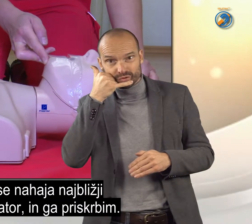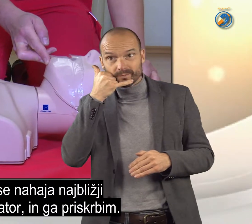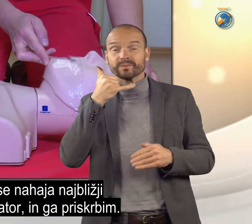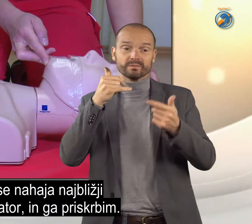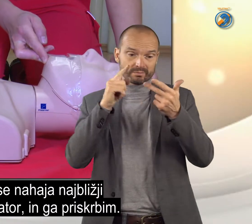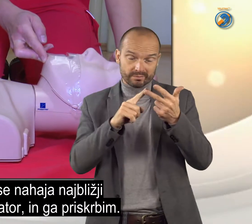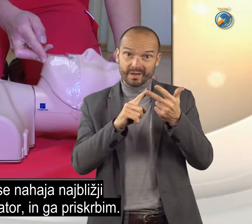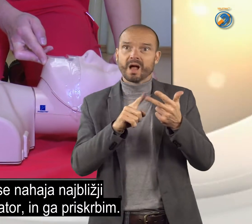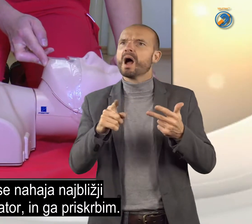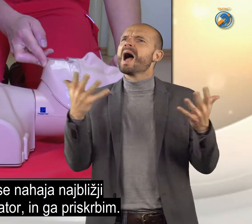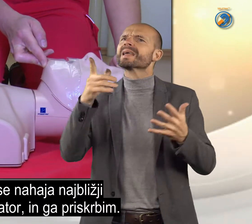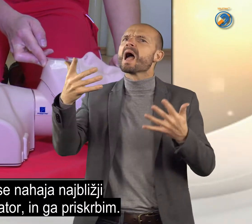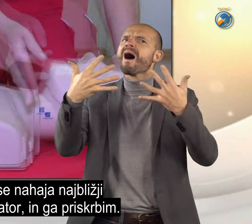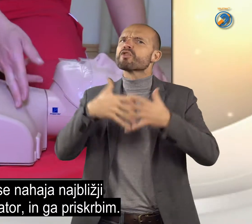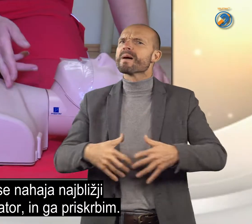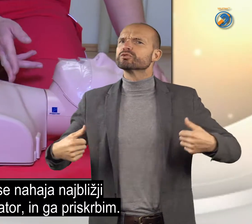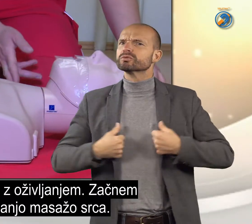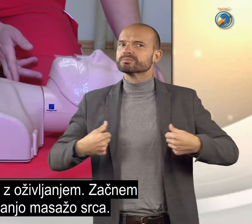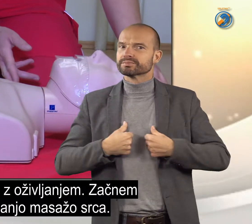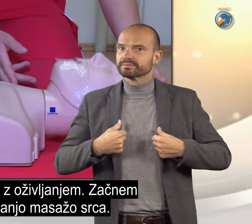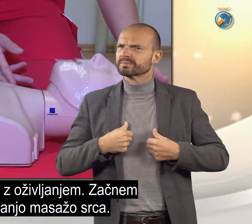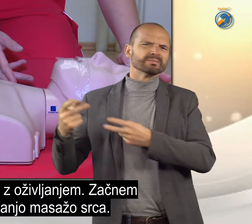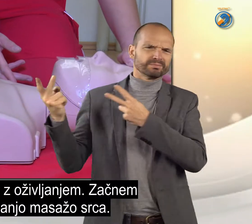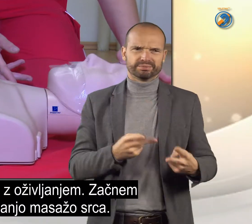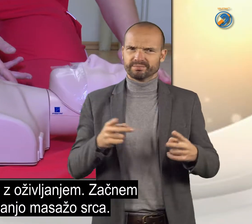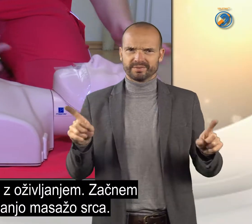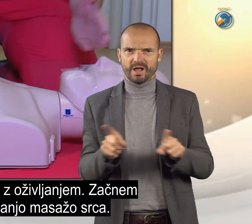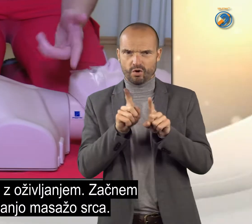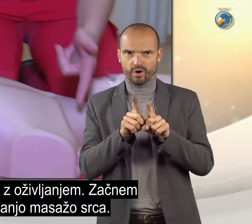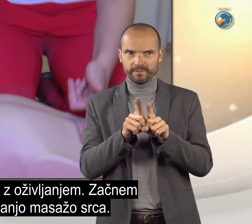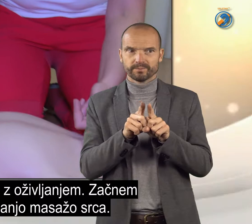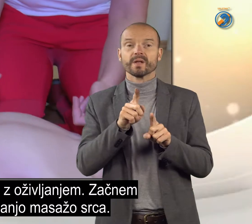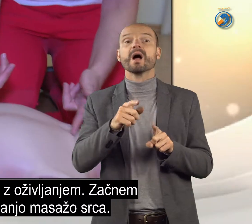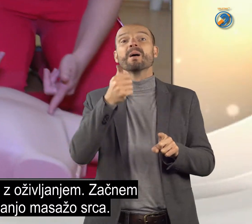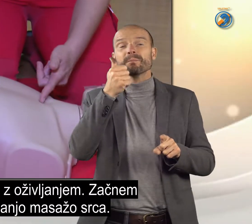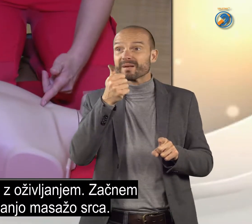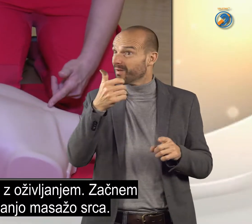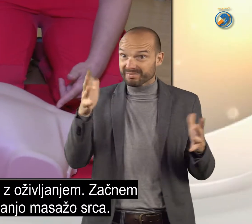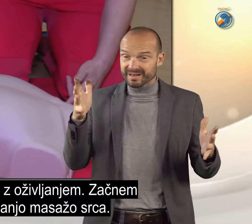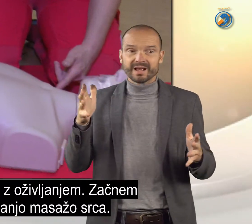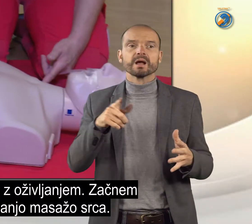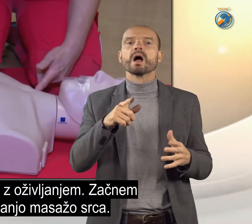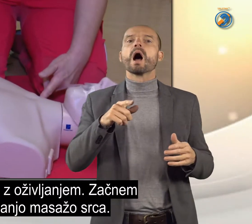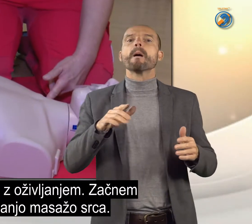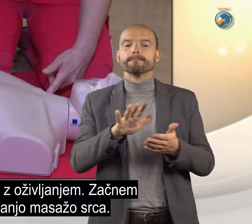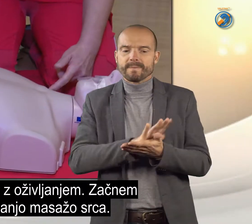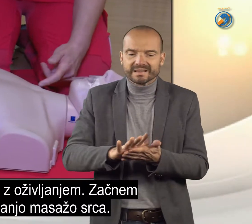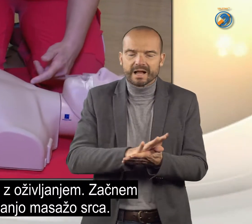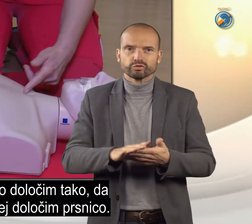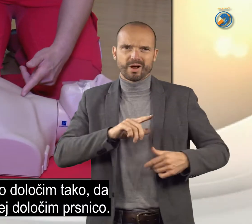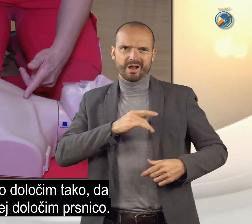najbližji defibrilator in ga priskrbim. Jaz začenjam z oživljanjem. Začnem z zunanjo masažo